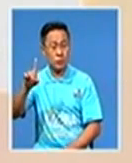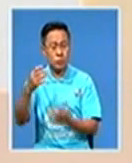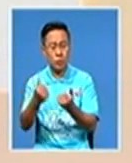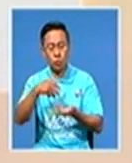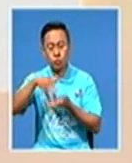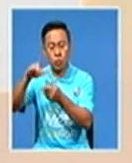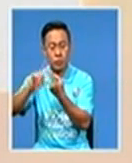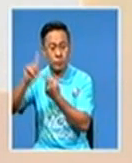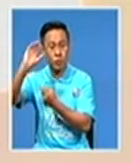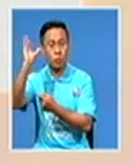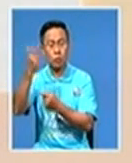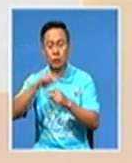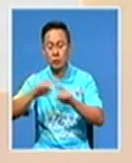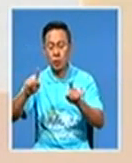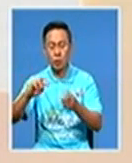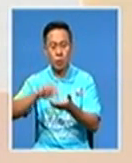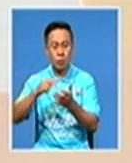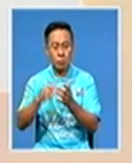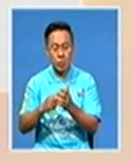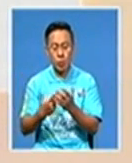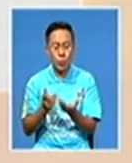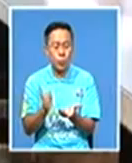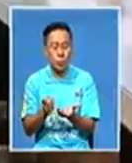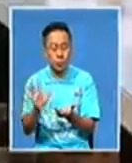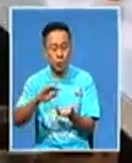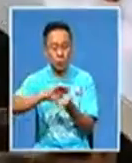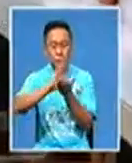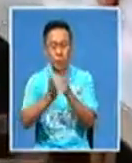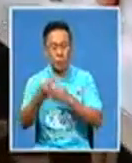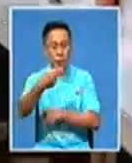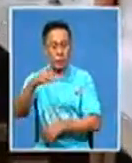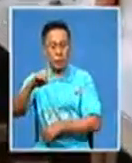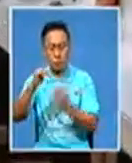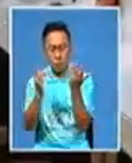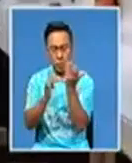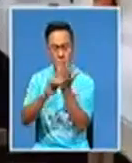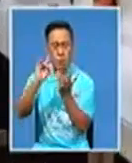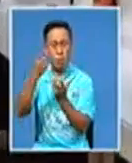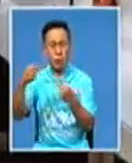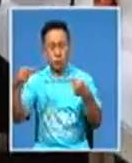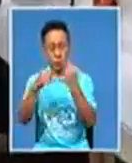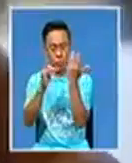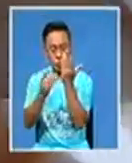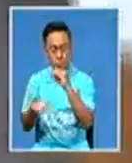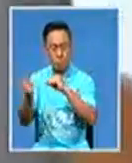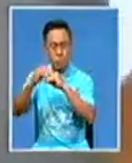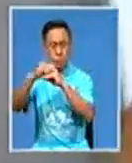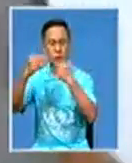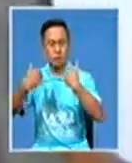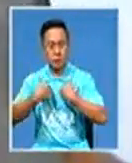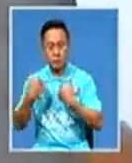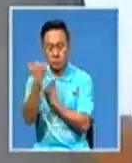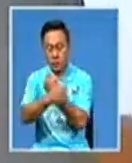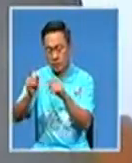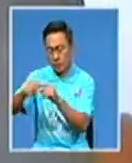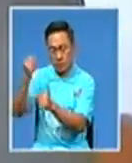งออกที่หนึ่งในโลกแต่ถ้าอยู่เฉยๆอีกหน่อยเราจะไม่มีที่หนึ่งละเราก็จะไปฮาร์ดดิสก์ไดรฟ์ซึ่งใช้เทคโนโลยีสูงขึ้นซึ่งคนอื่นยัง